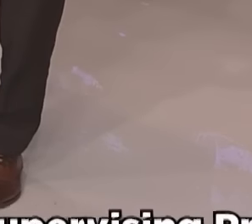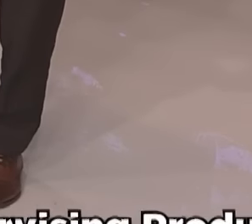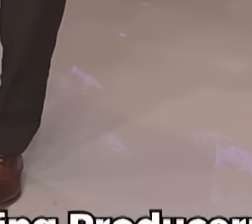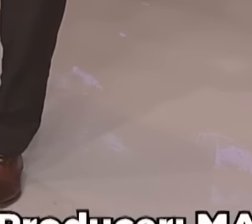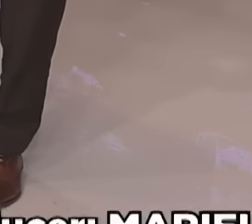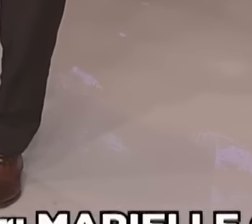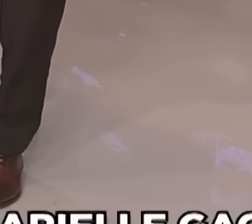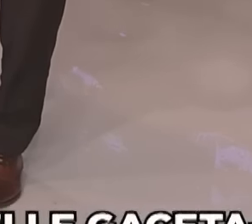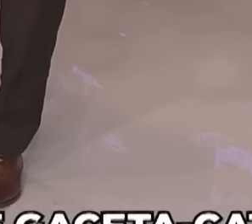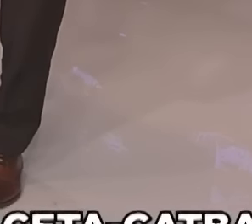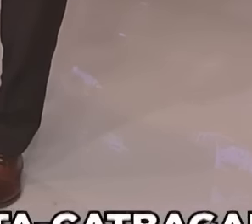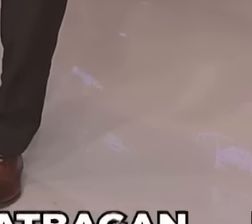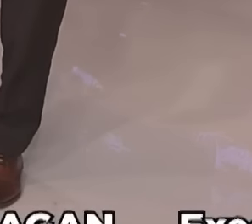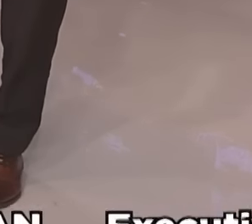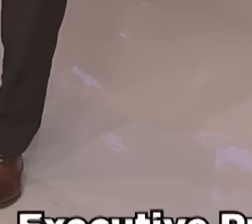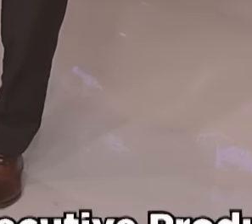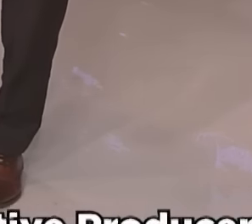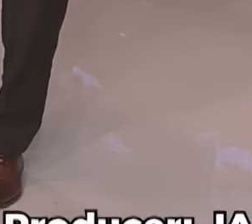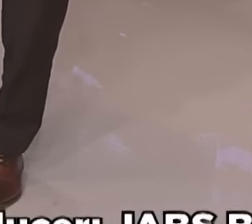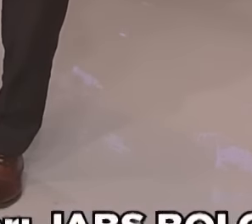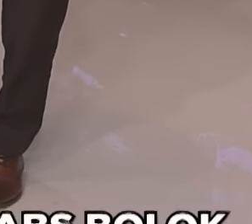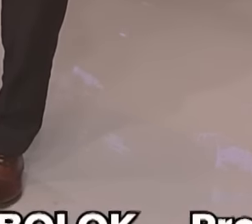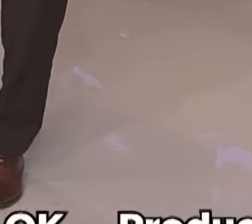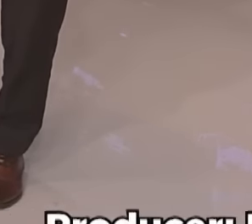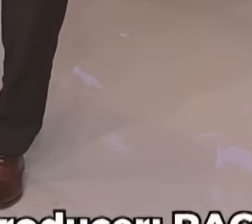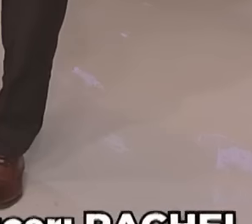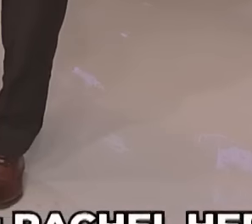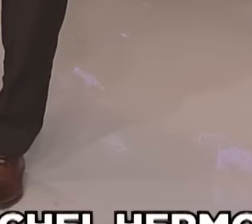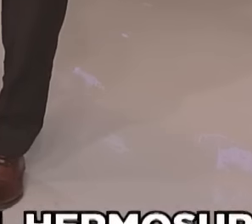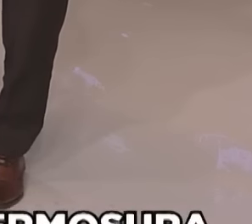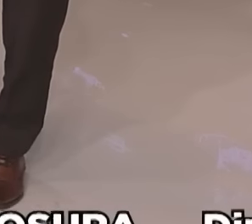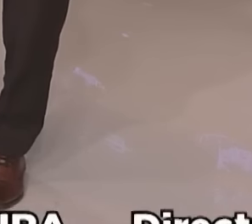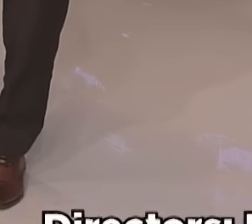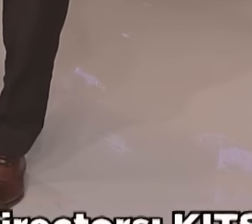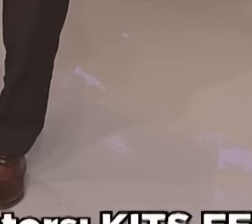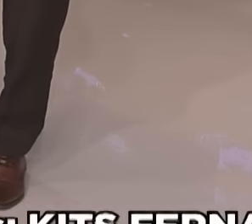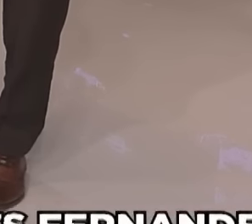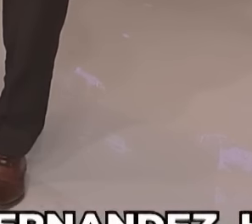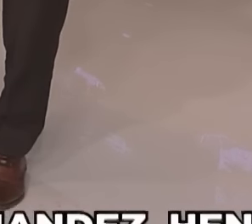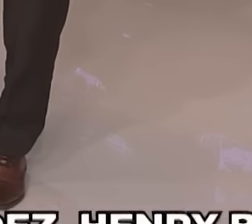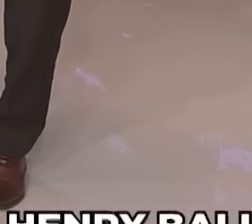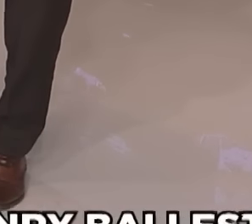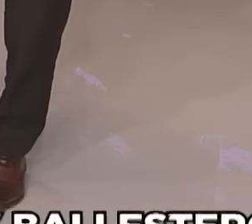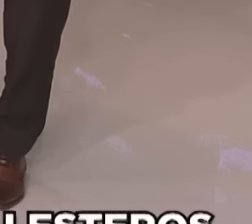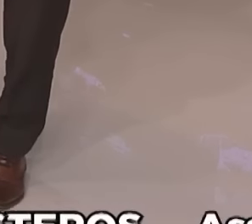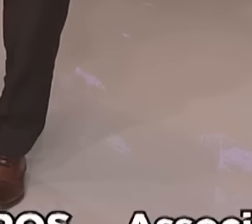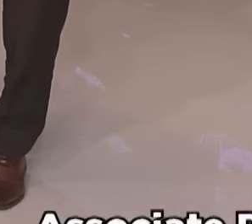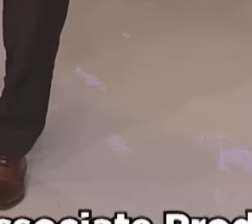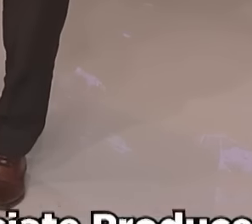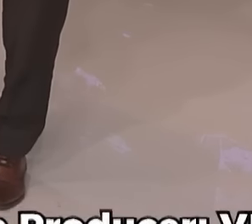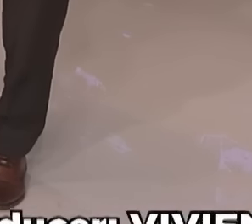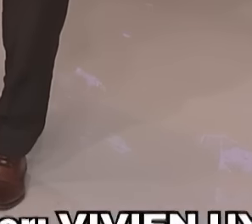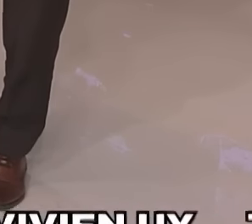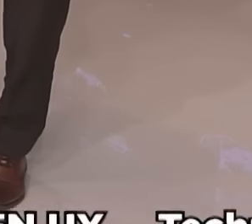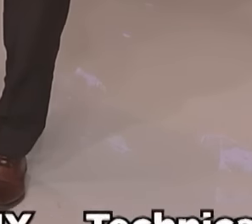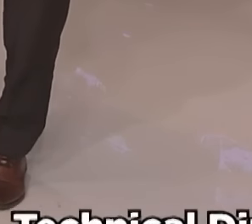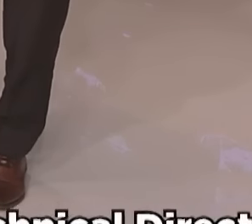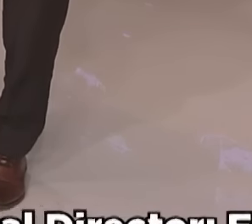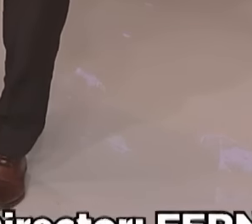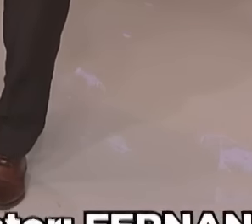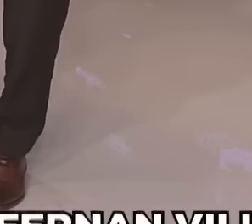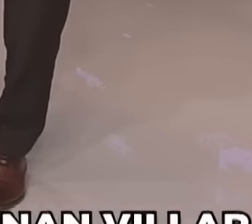ako ron. Diba? Siya yung only guy sa Bini. Sa record siya. Sa Canada ba, meron din siya lasa labat na. No?